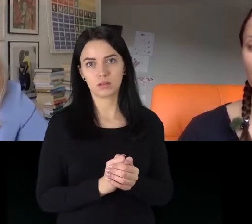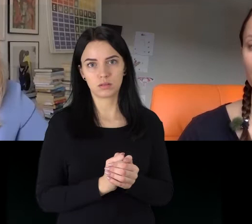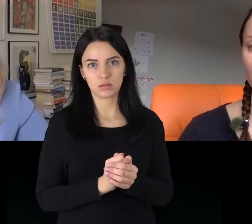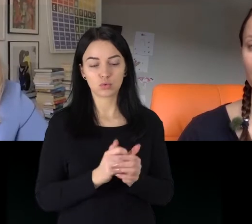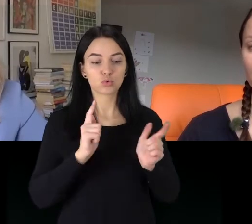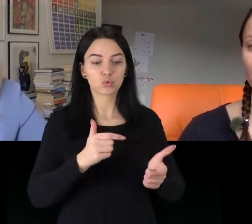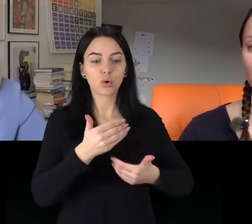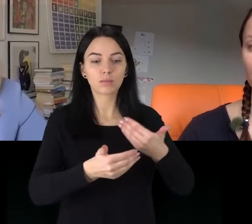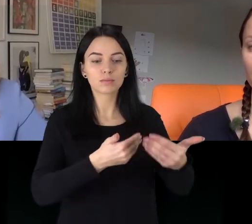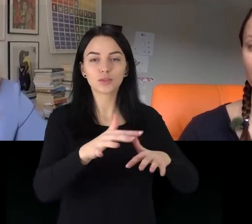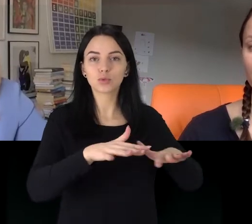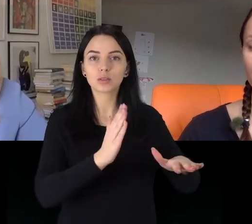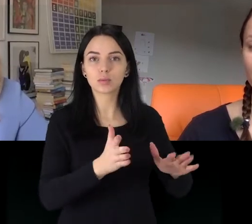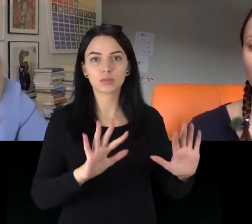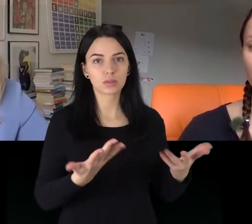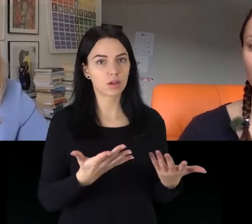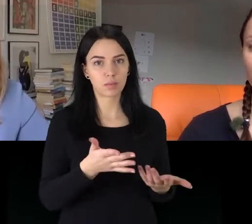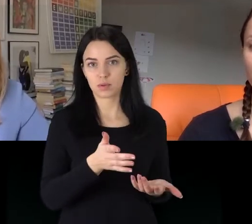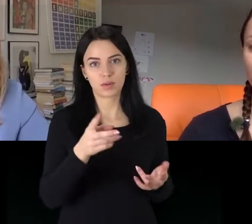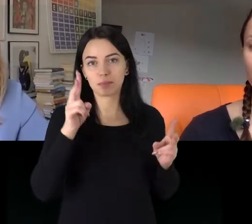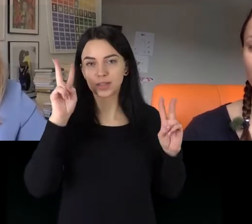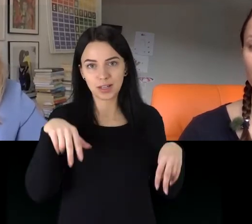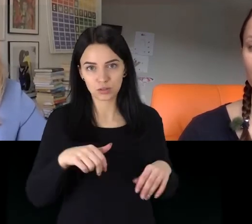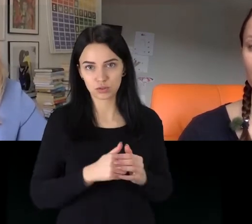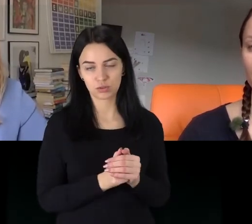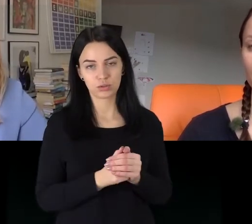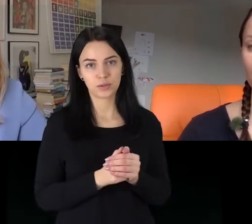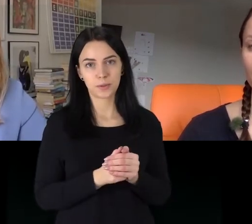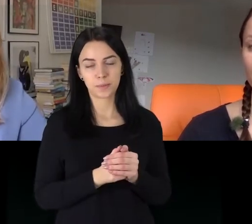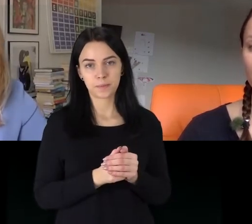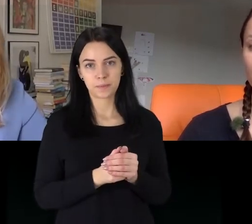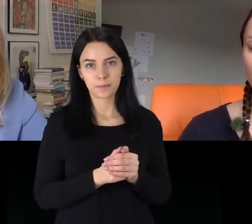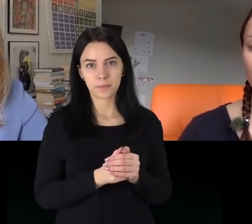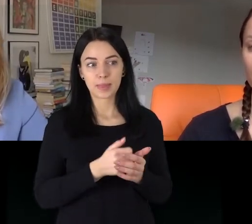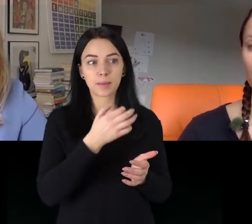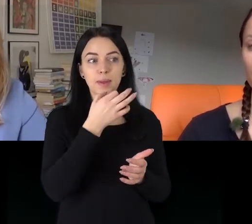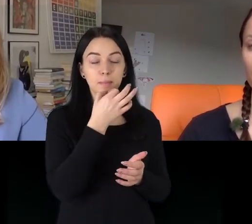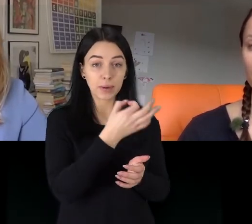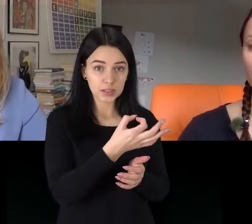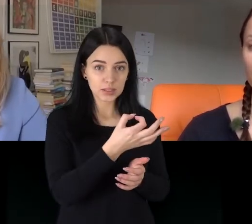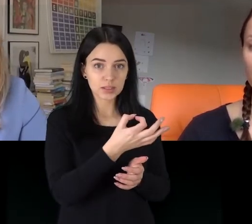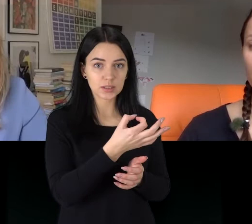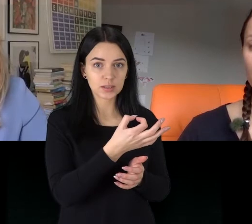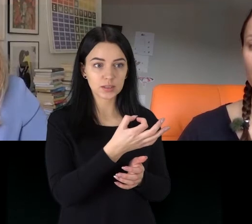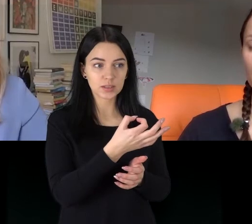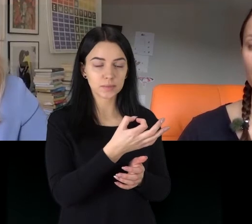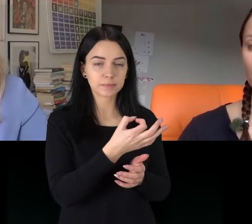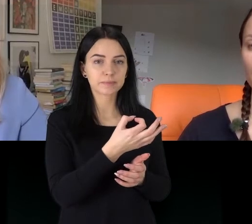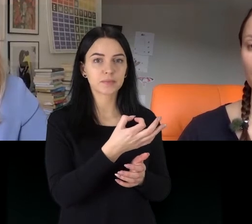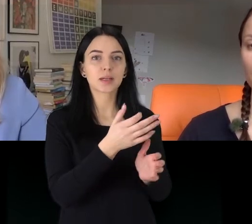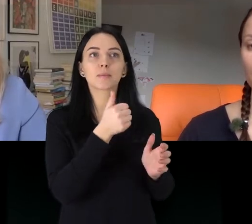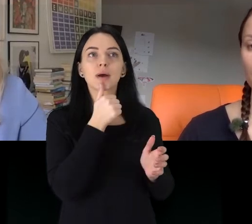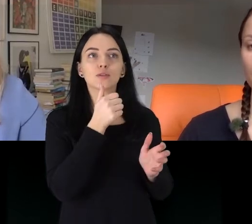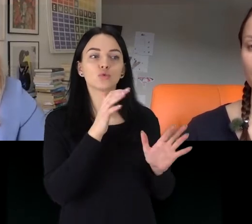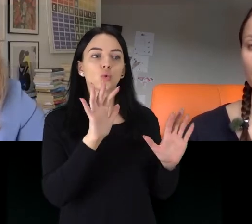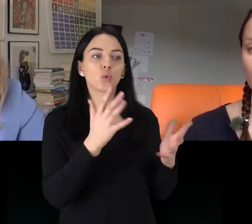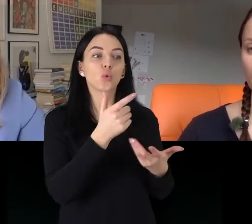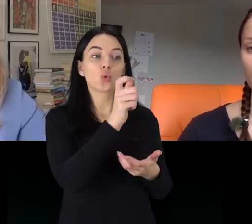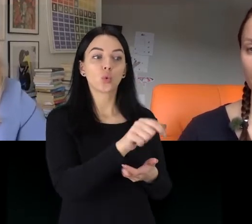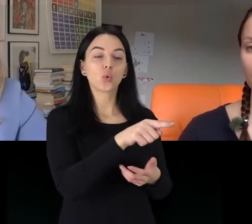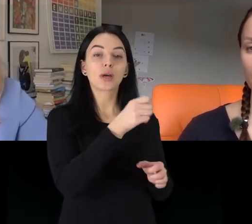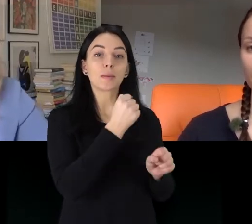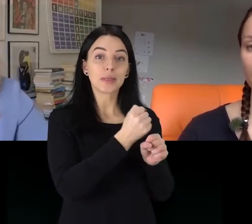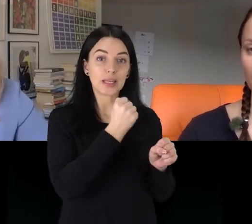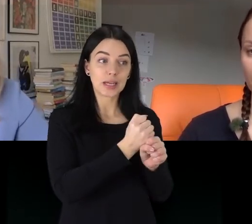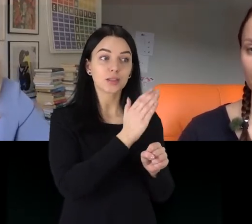vienas nežinom, kaip bus, ypač su šita tokia sudėtinga liga. Bet kad pasakyti, kad pasakyčiau, kad jeigu jūs darysit ir